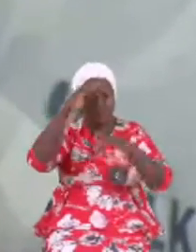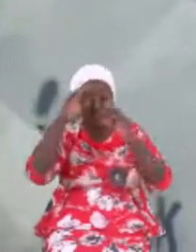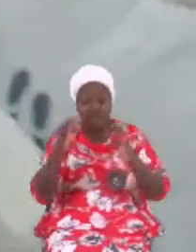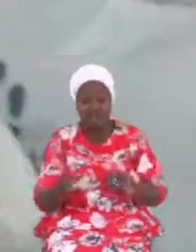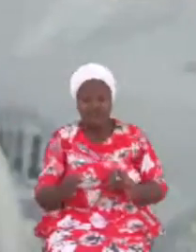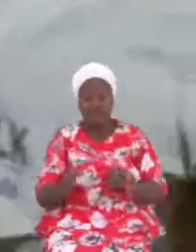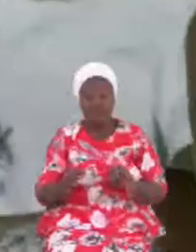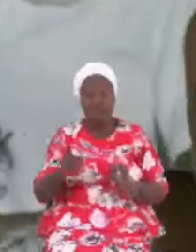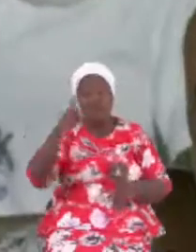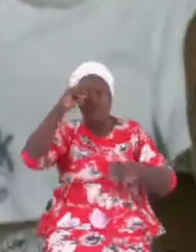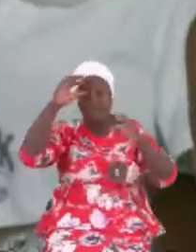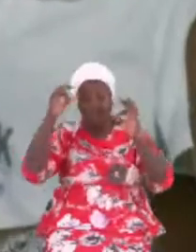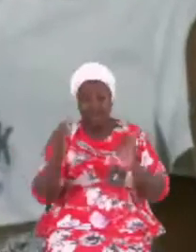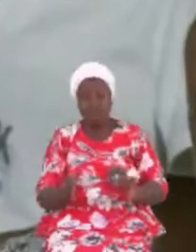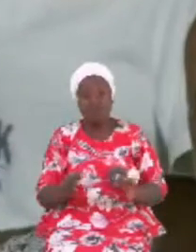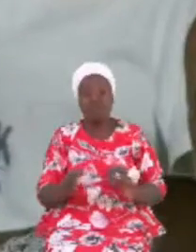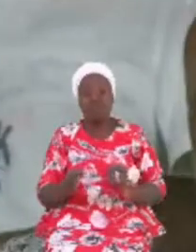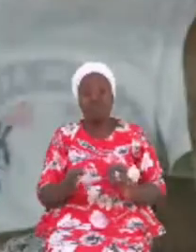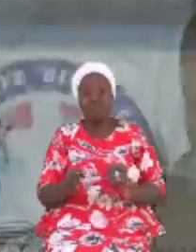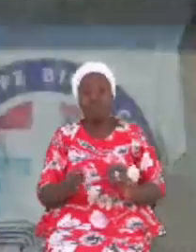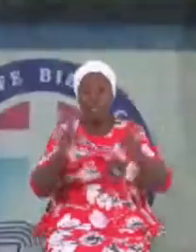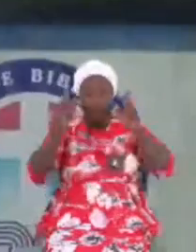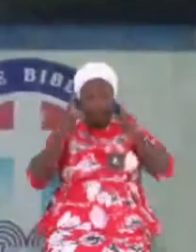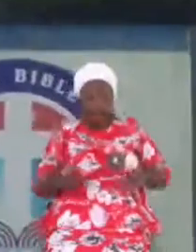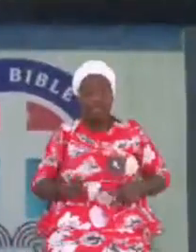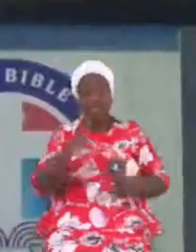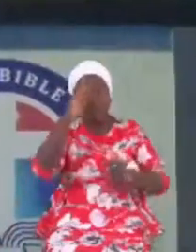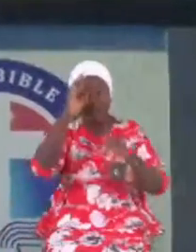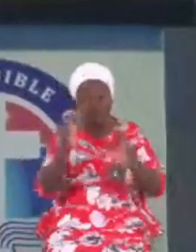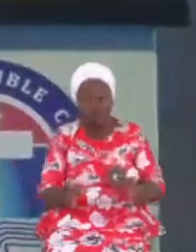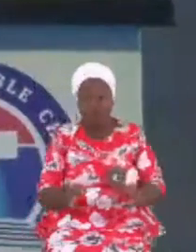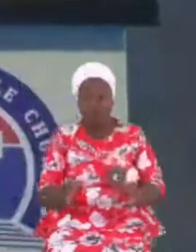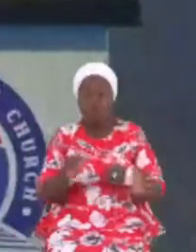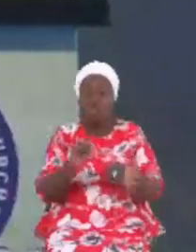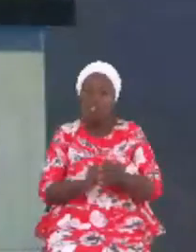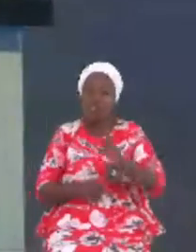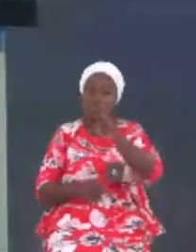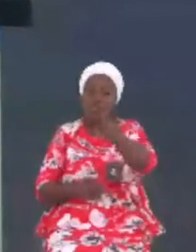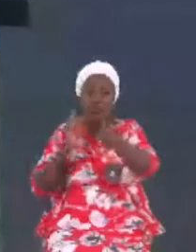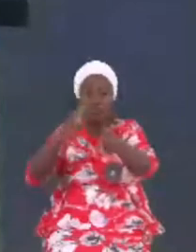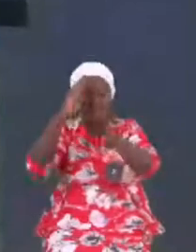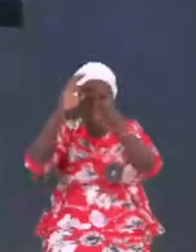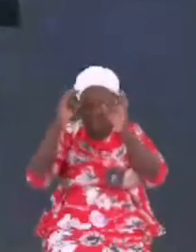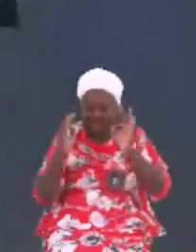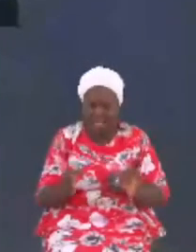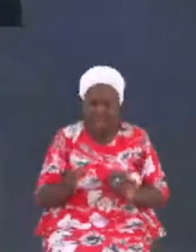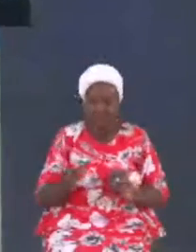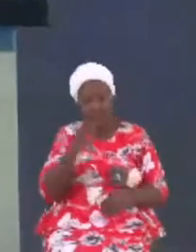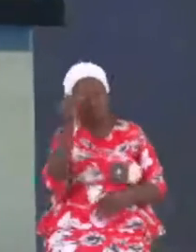La décision personnelle quand tu dois prendre ta